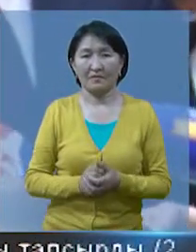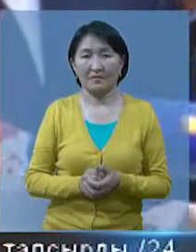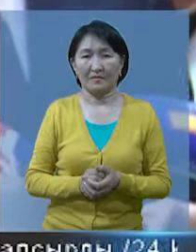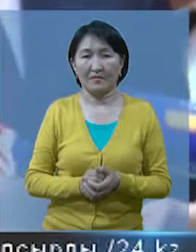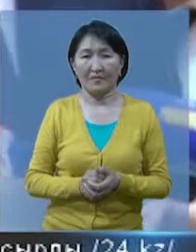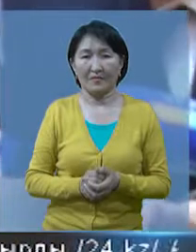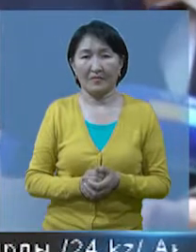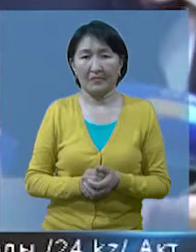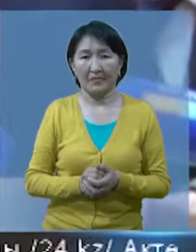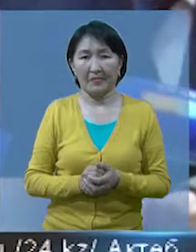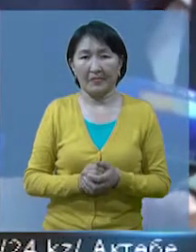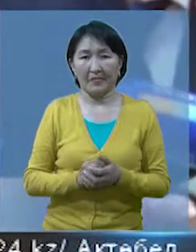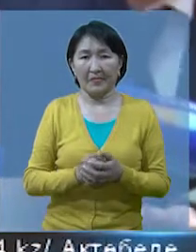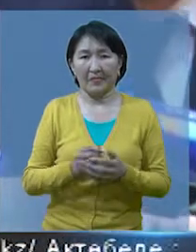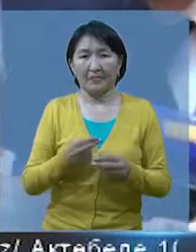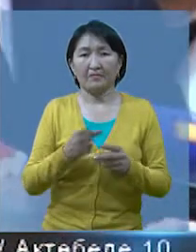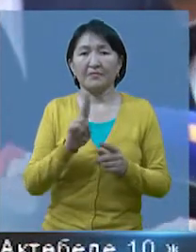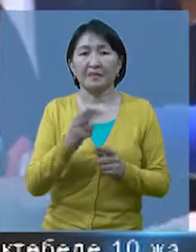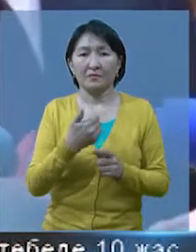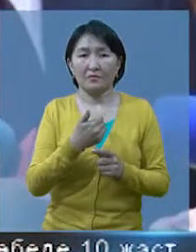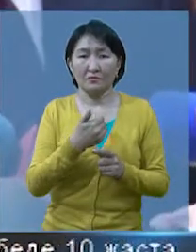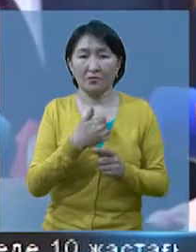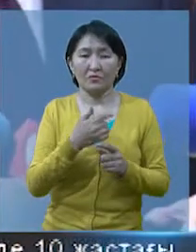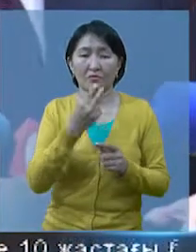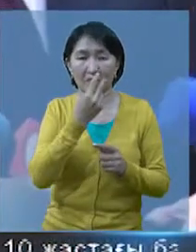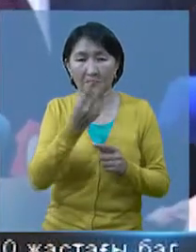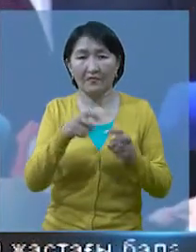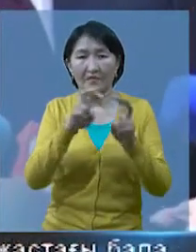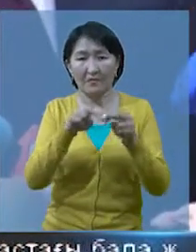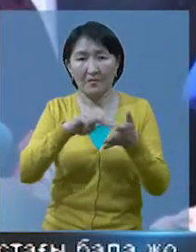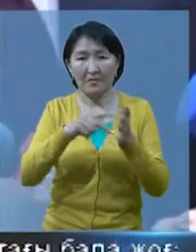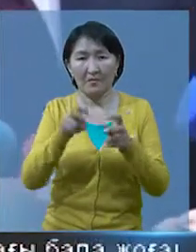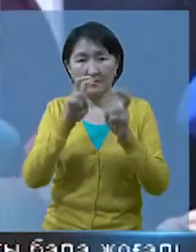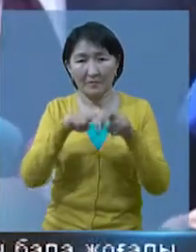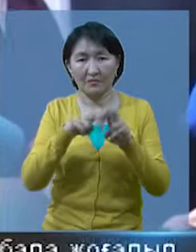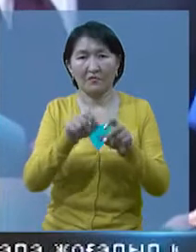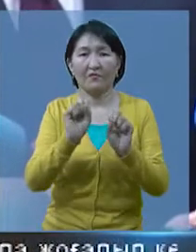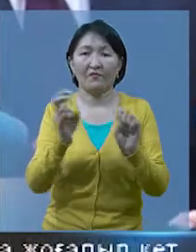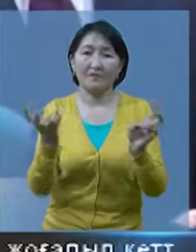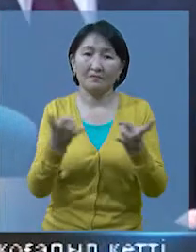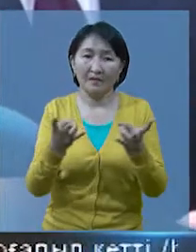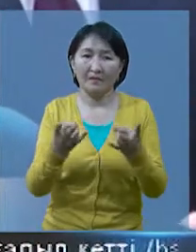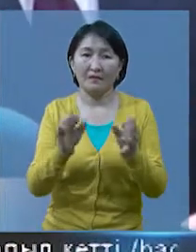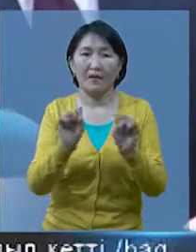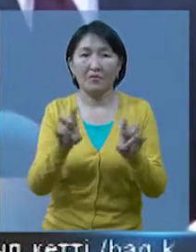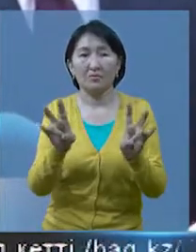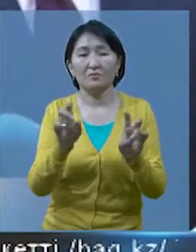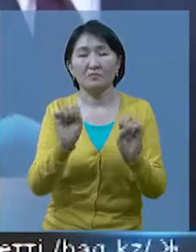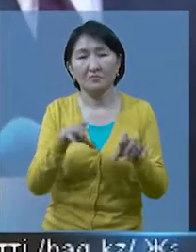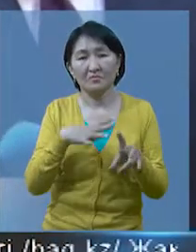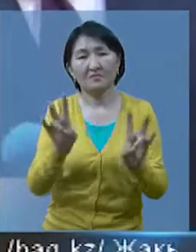Не зона, если хотят, могут пройти. Может быть, это же не стоит даже. Что нам повторяться, когда вот сама река Талас